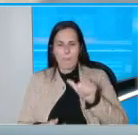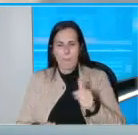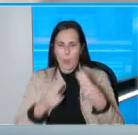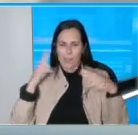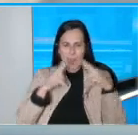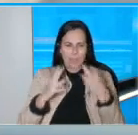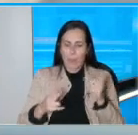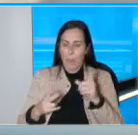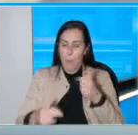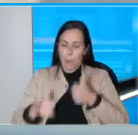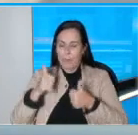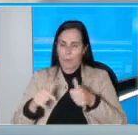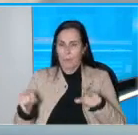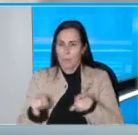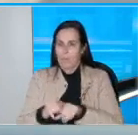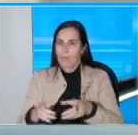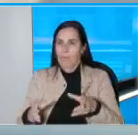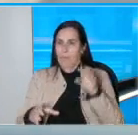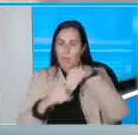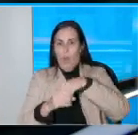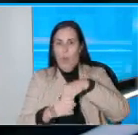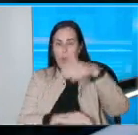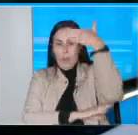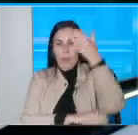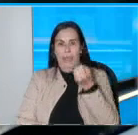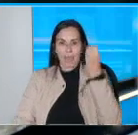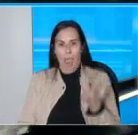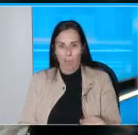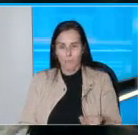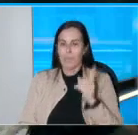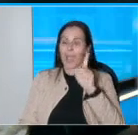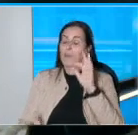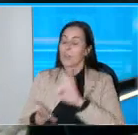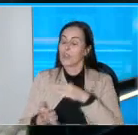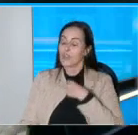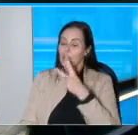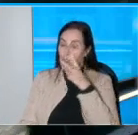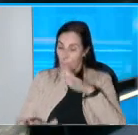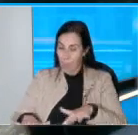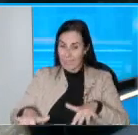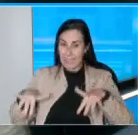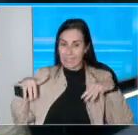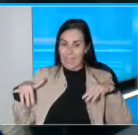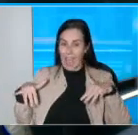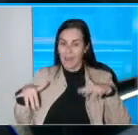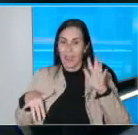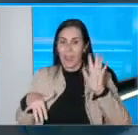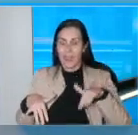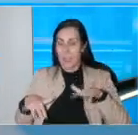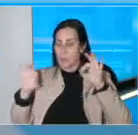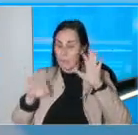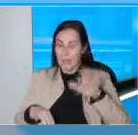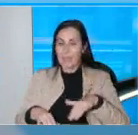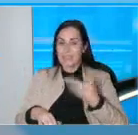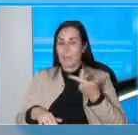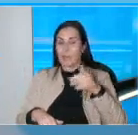לא מתחרים תחת דגל קטר. נכון, אבל ברגע שאנחנו נראה ביציע, במשחקים הללו, גם של מסי, גם